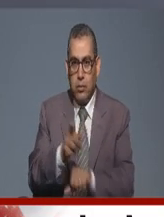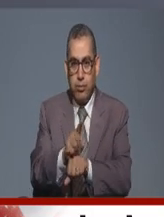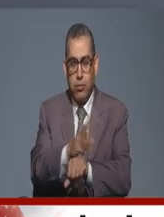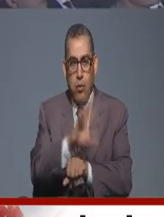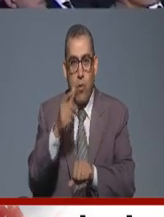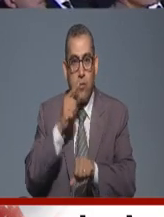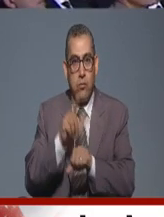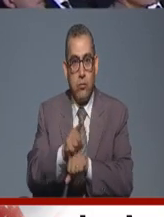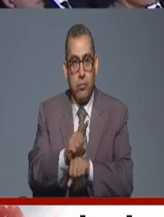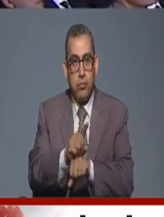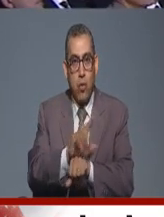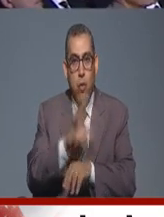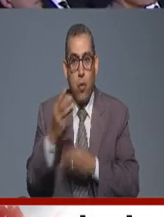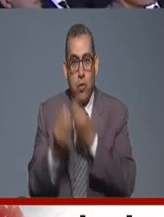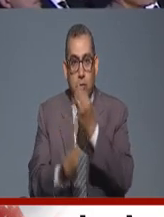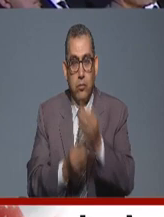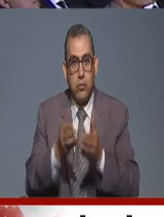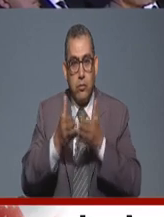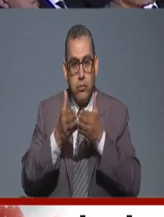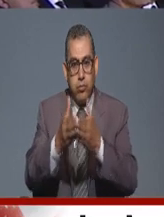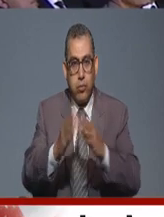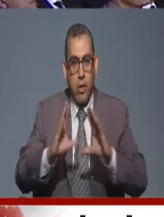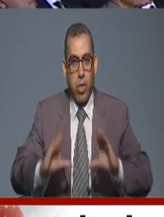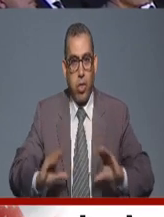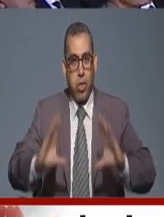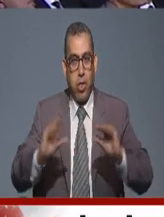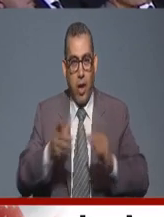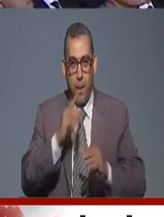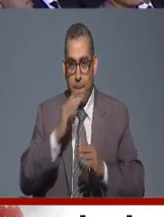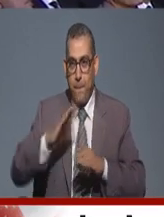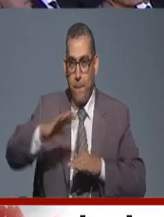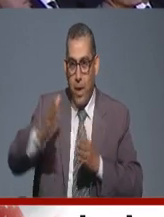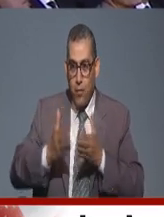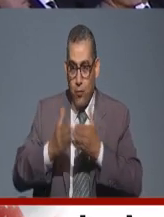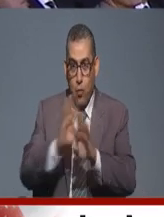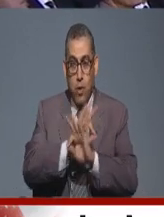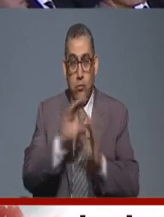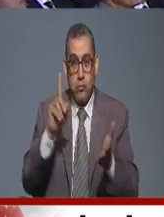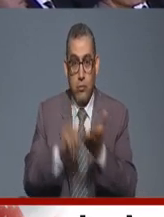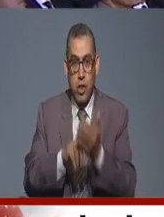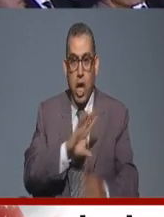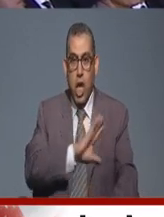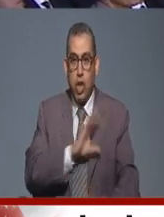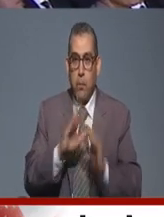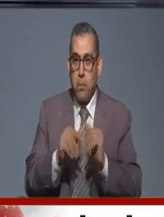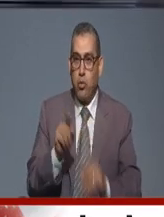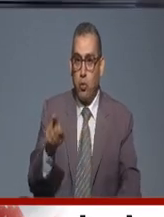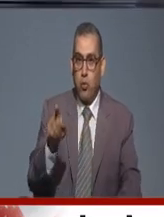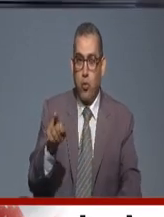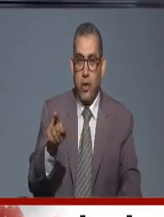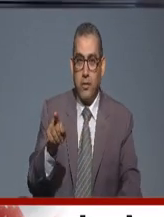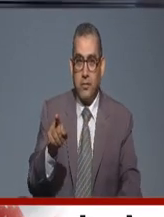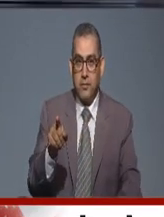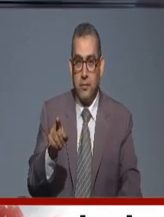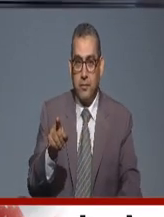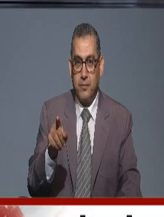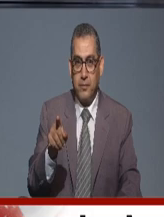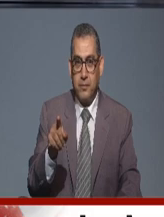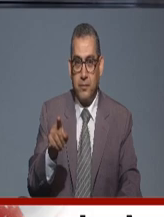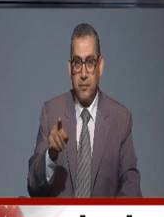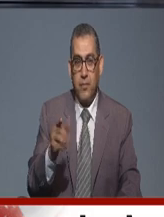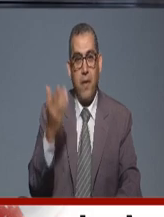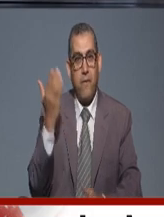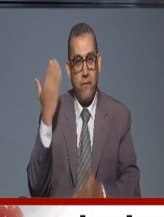الدبابات القوارب المطاطيه اللي عدوا بيه كلها من الجيش المصري من